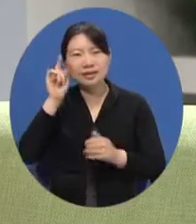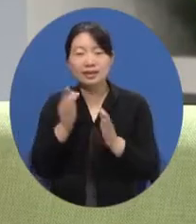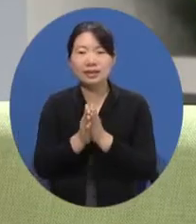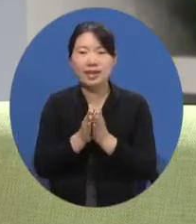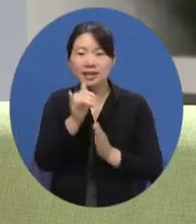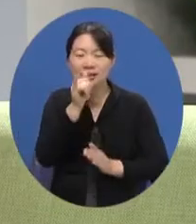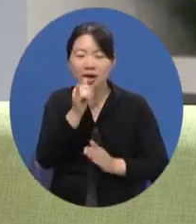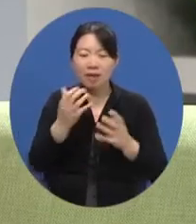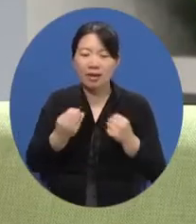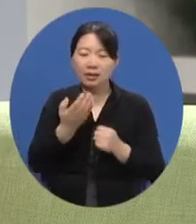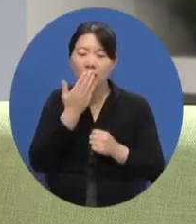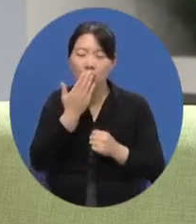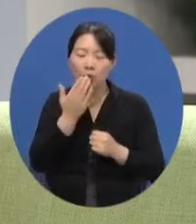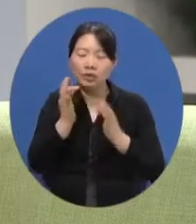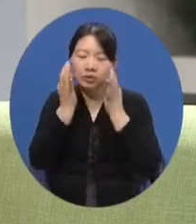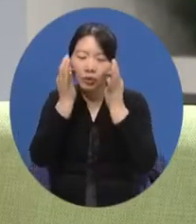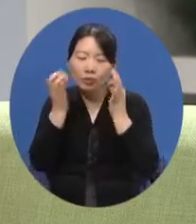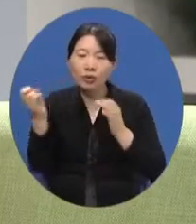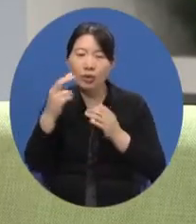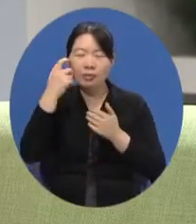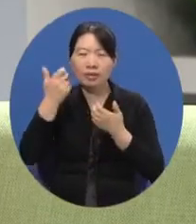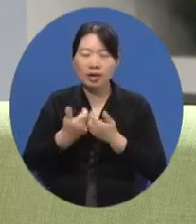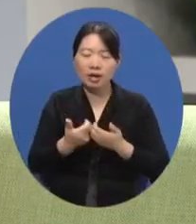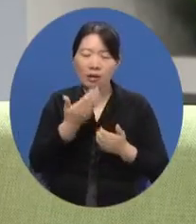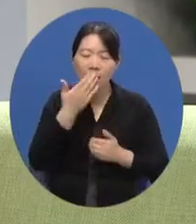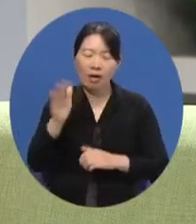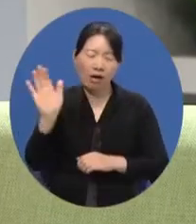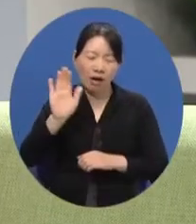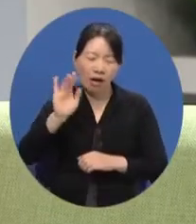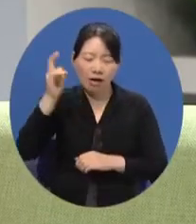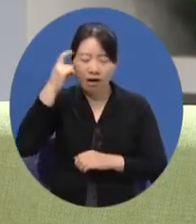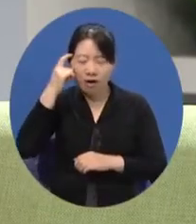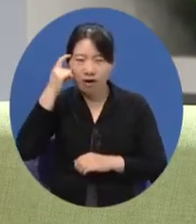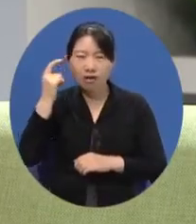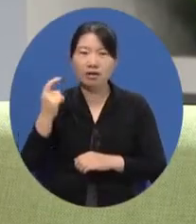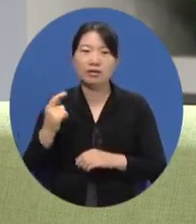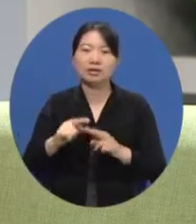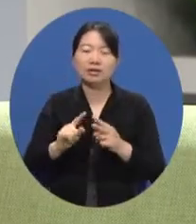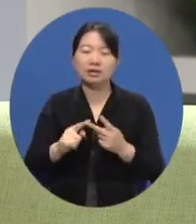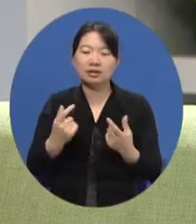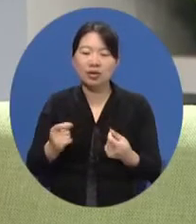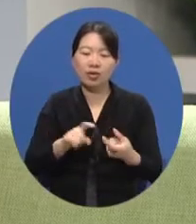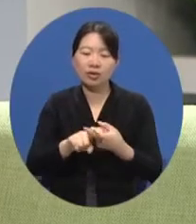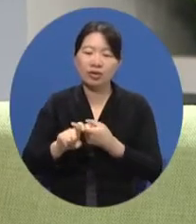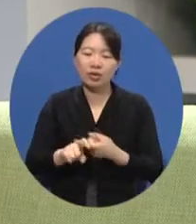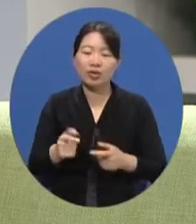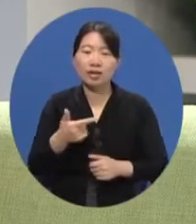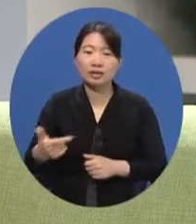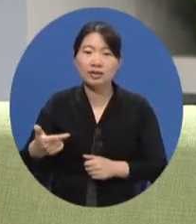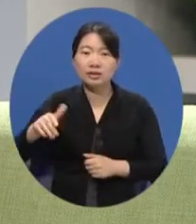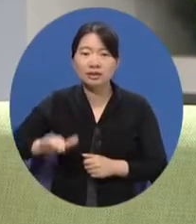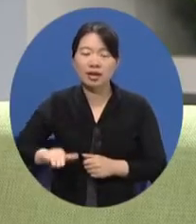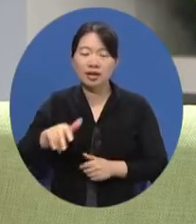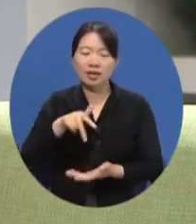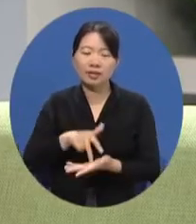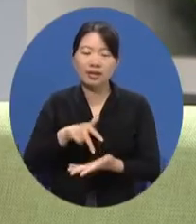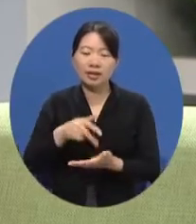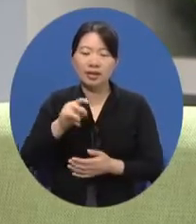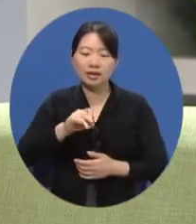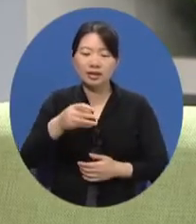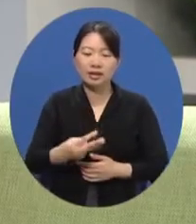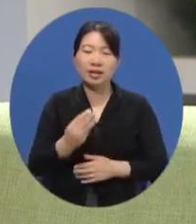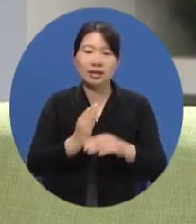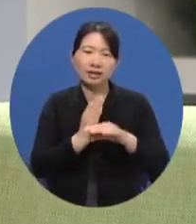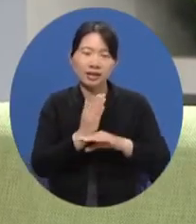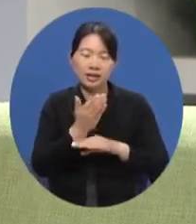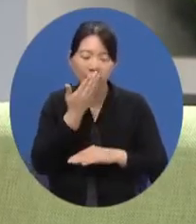되면은 굉장히 많이 먹으려고 하거나 혹은 반대로 전혀 먹지 않으려고 하거나 이런 거랑 연관이 많이 되는데 그런 면에서 상길이의 저런